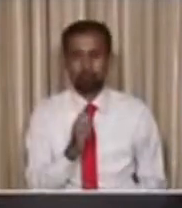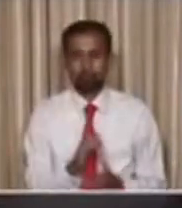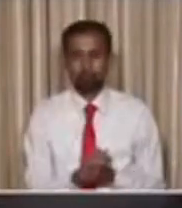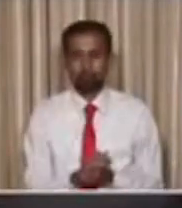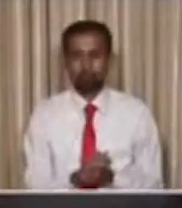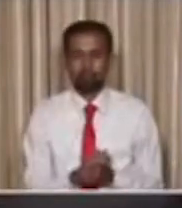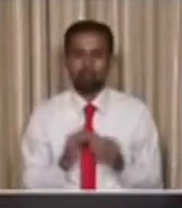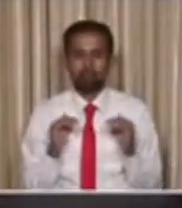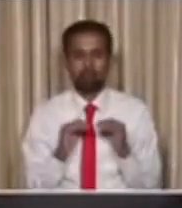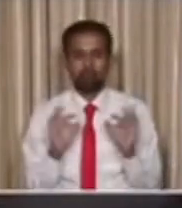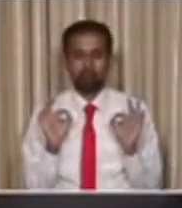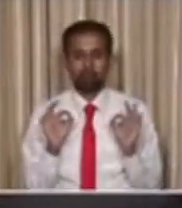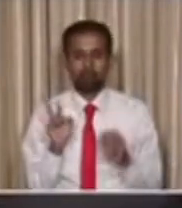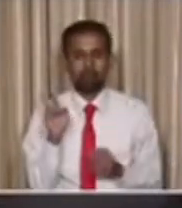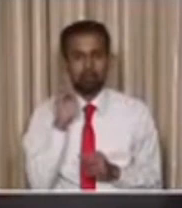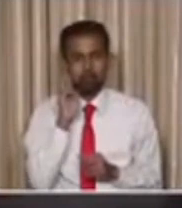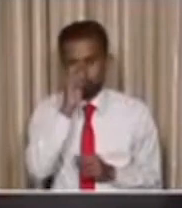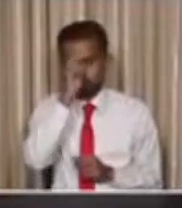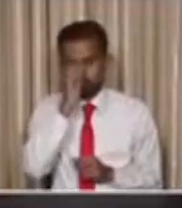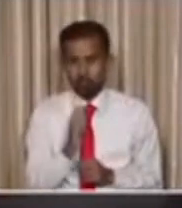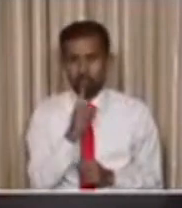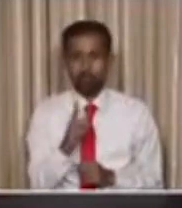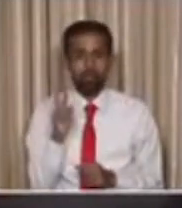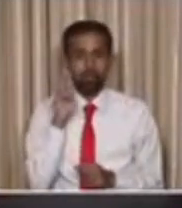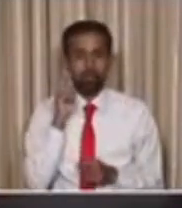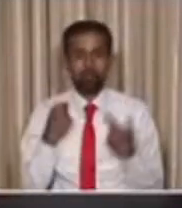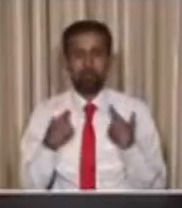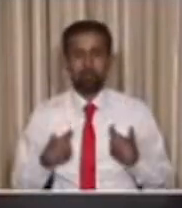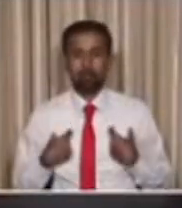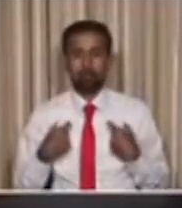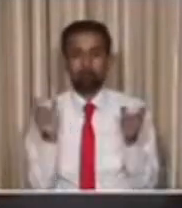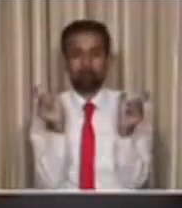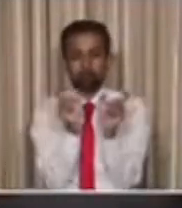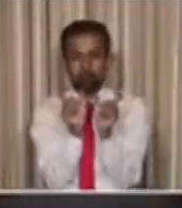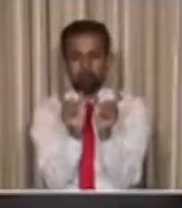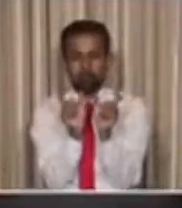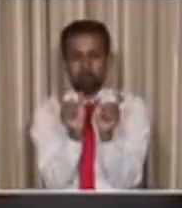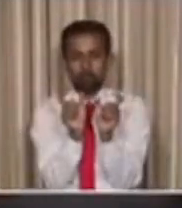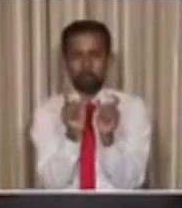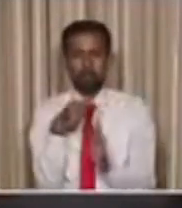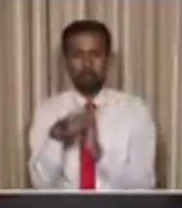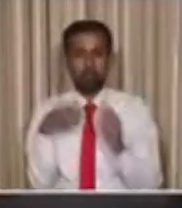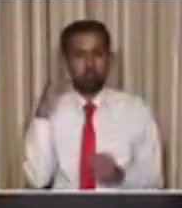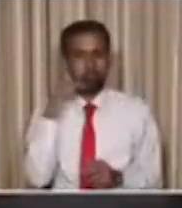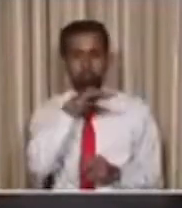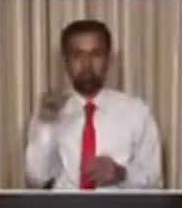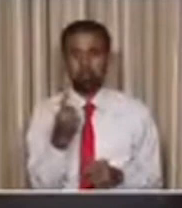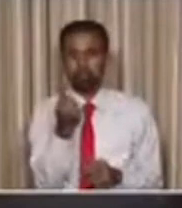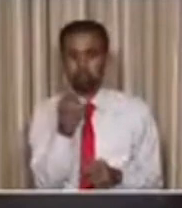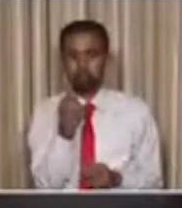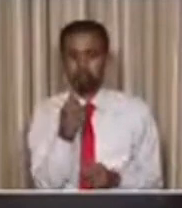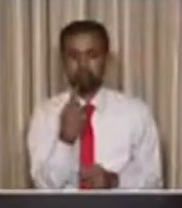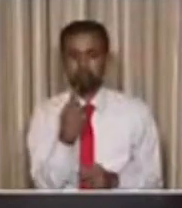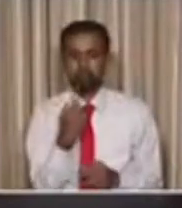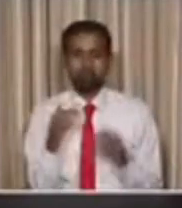සාමාන්‍ය සාධාරණයි දැන් රනිල් වික්‍රමසිංහ මහත්තයාට කියන්නේ රනිල් රාජපක්ෂ කියලා. ඉතින් ඒක මම හිතන්නේ රටේ ජනතාව එහෙම කියනක